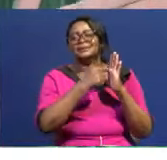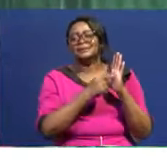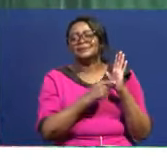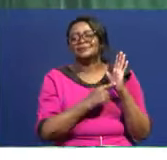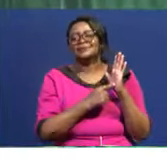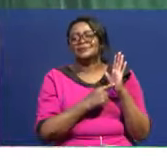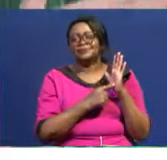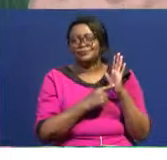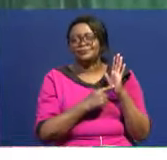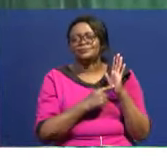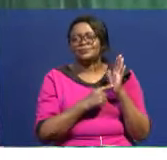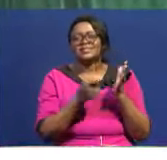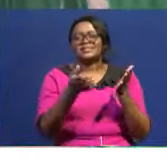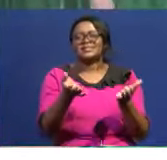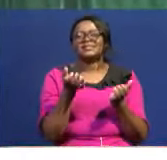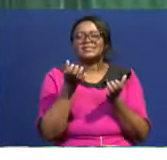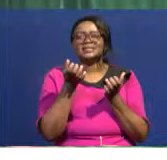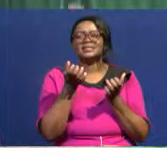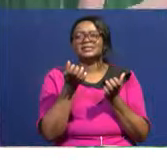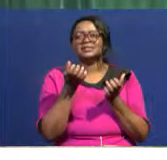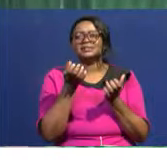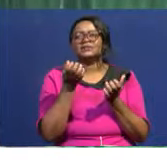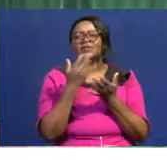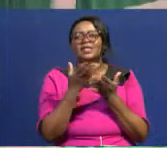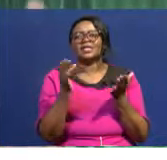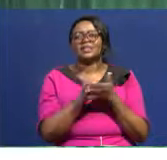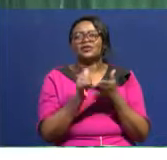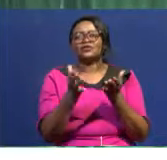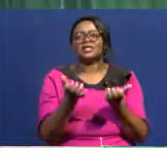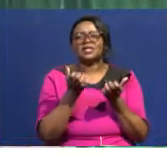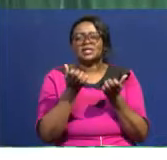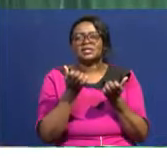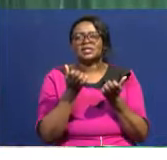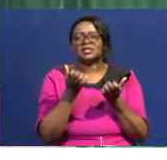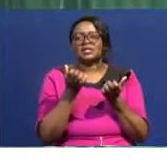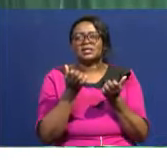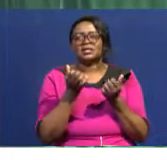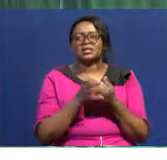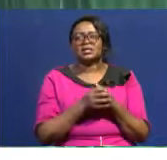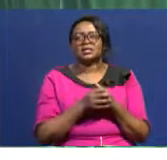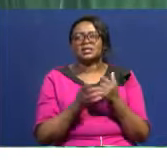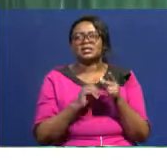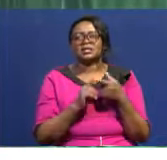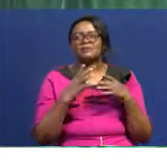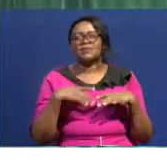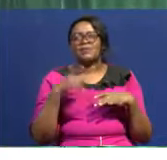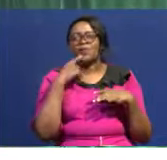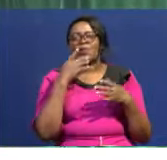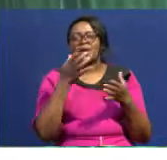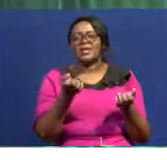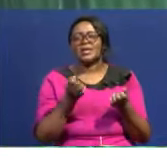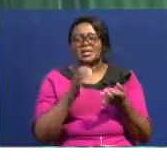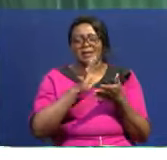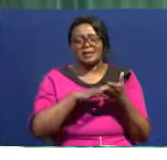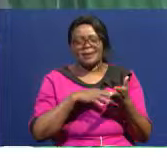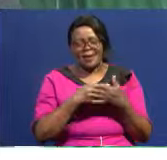za mahitaji ya equipment zenu. Watu wa BMU, wale ambao wanahitaji